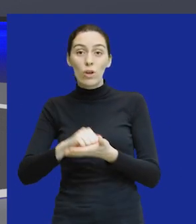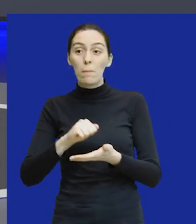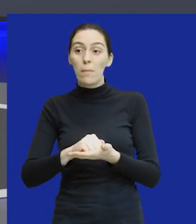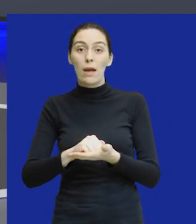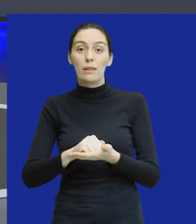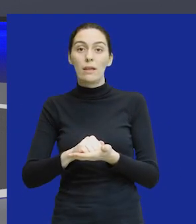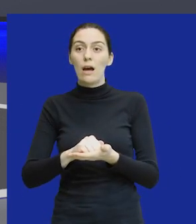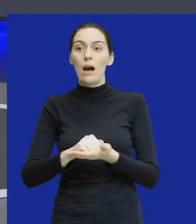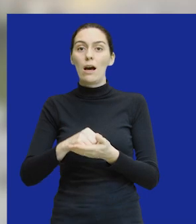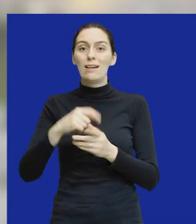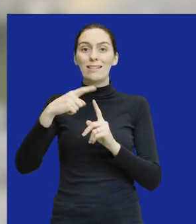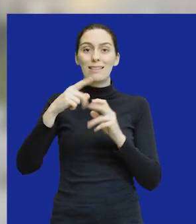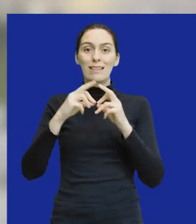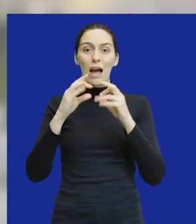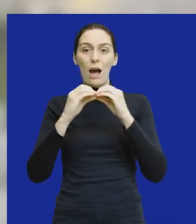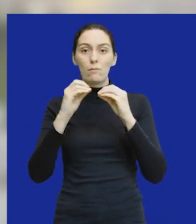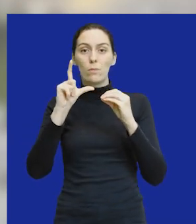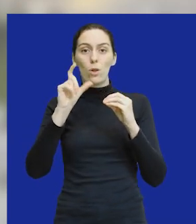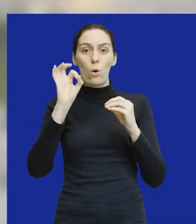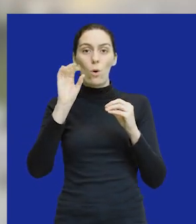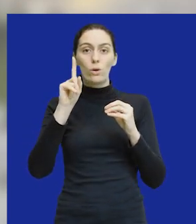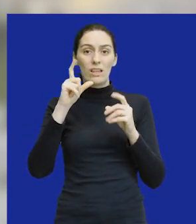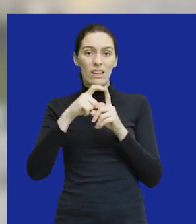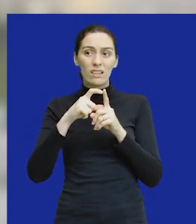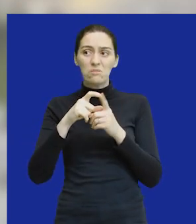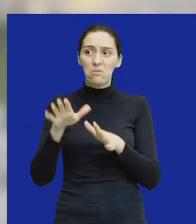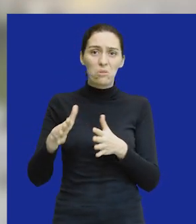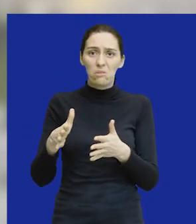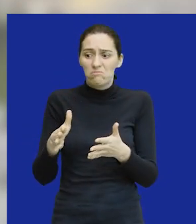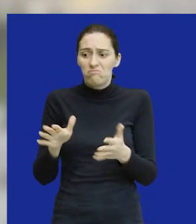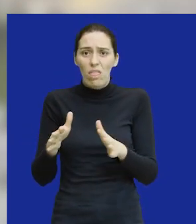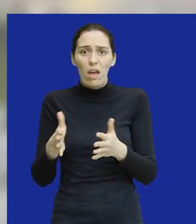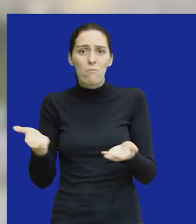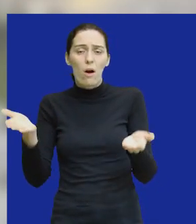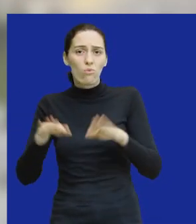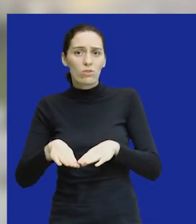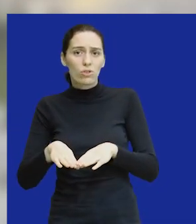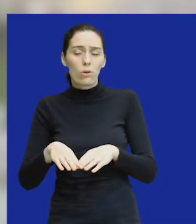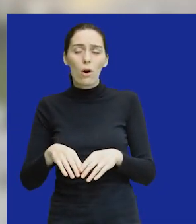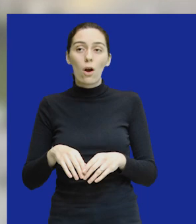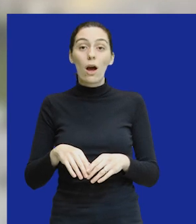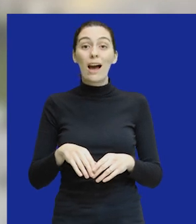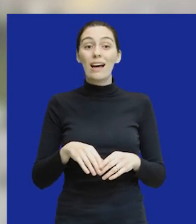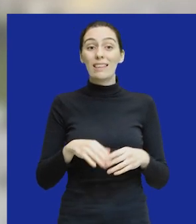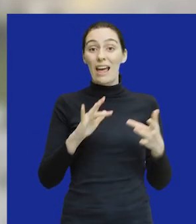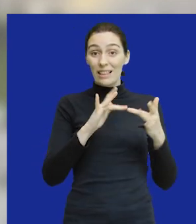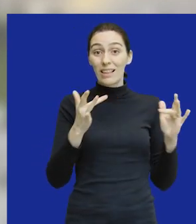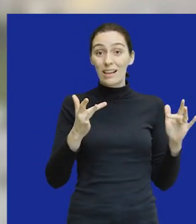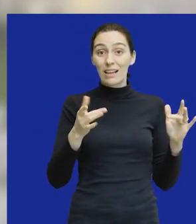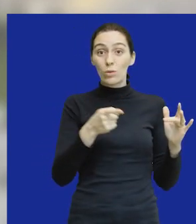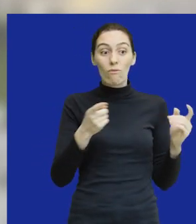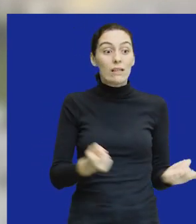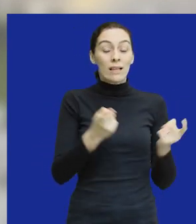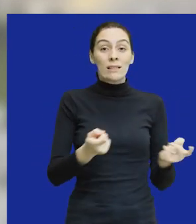imali 90. godina. Tabloida gotovo da su ugašeni. Na internetu